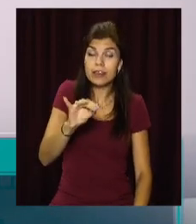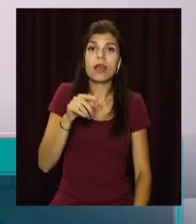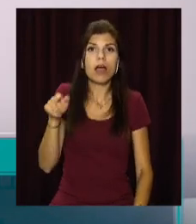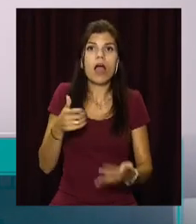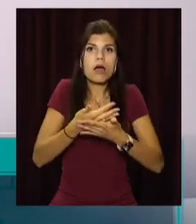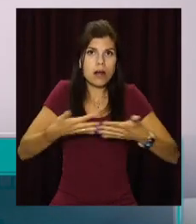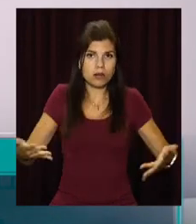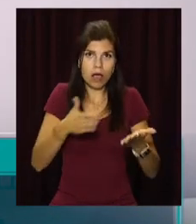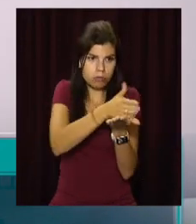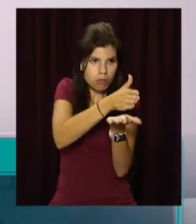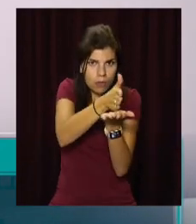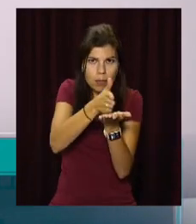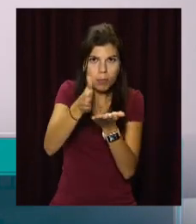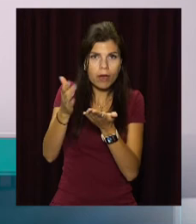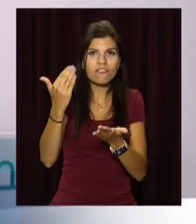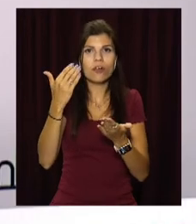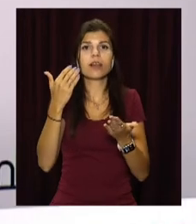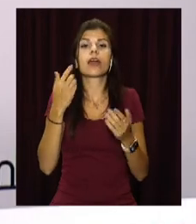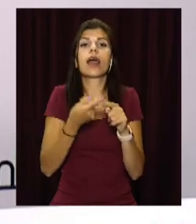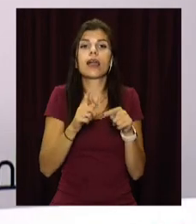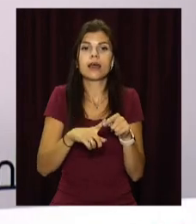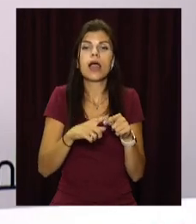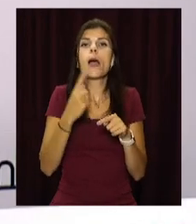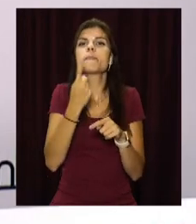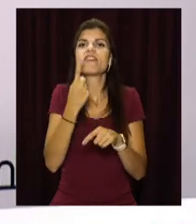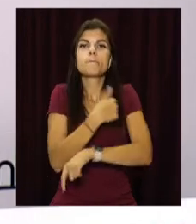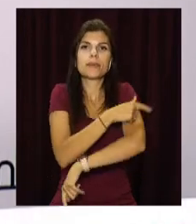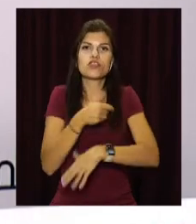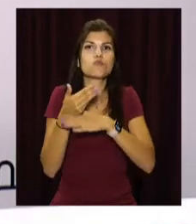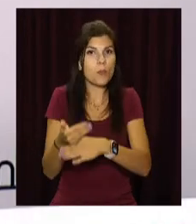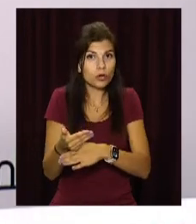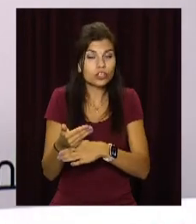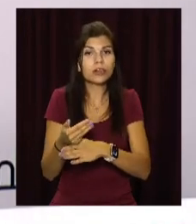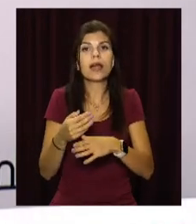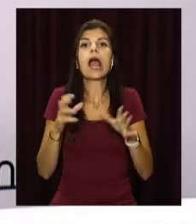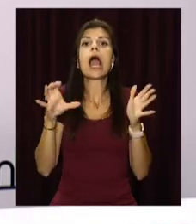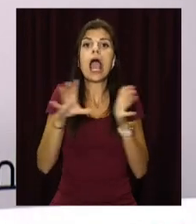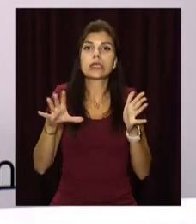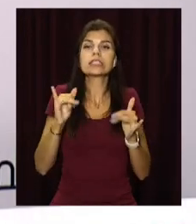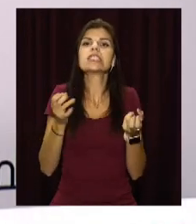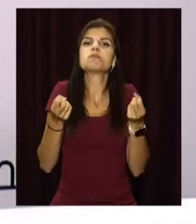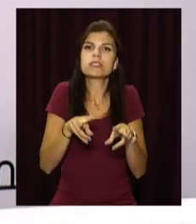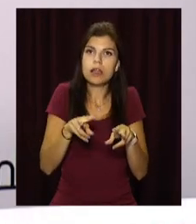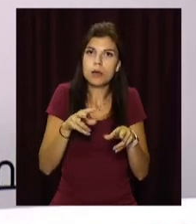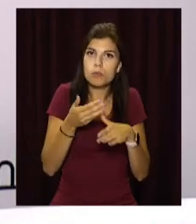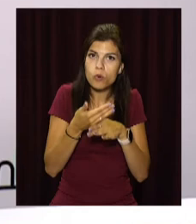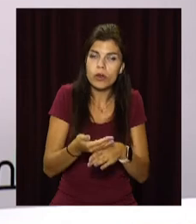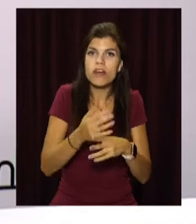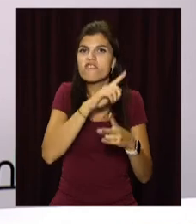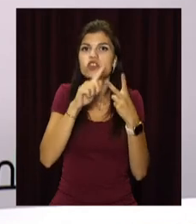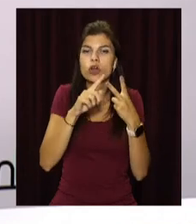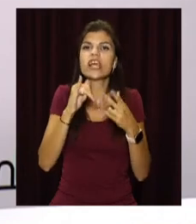всі рівні надання медичної послуги. Це і первинна медична допомога, і екстрена, і спеціалізована вторинна,